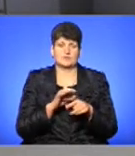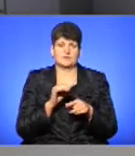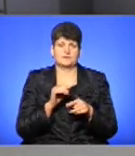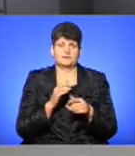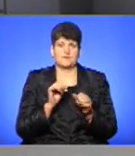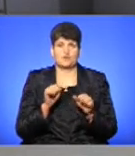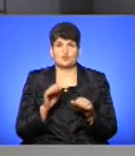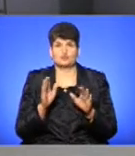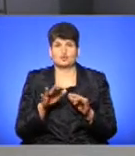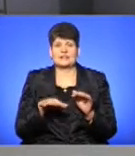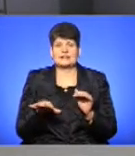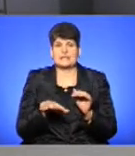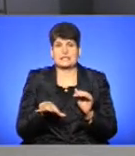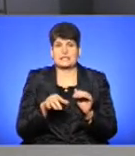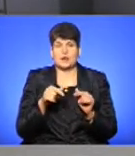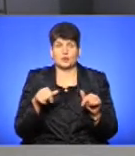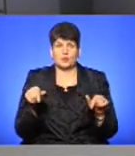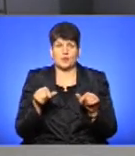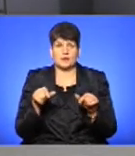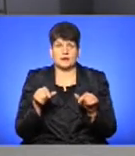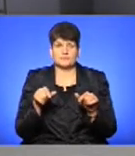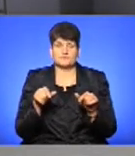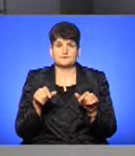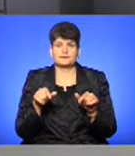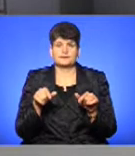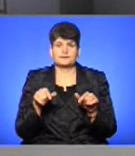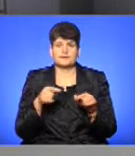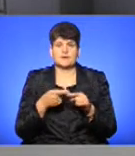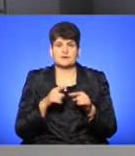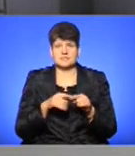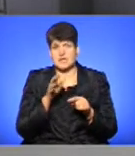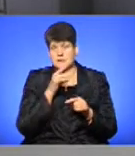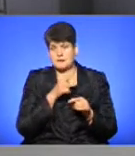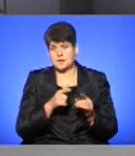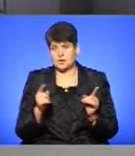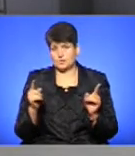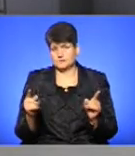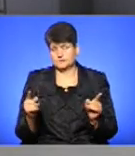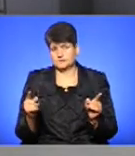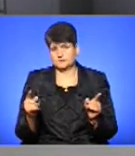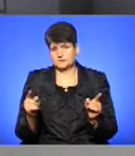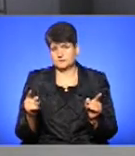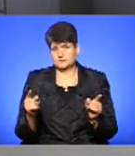на території, зокрема, в даний епідсезон. Ну,